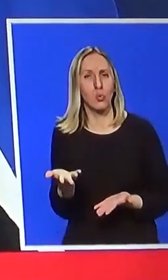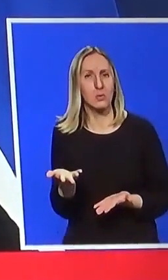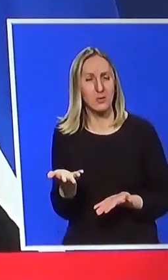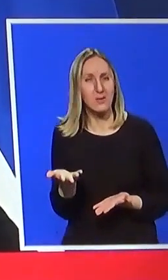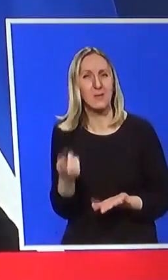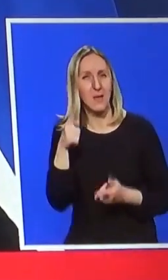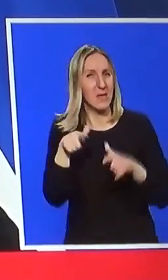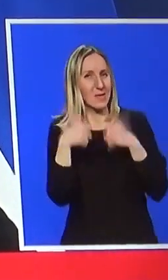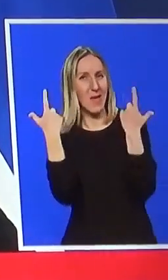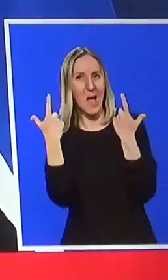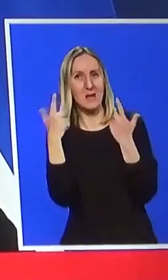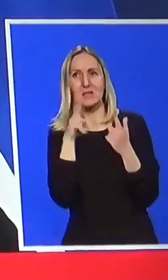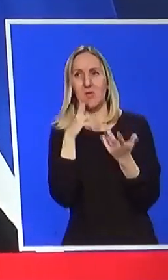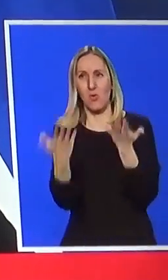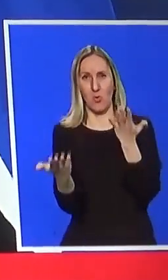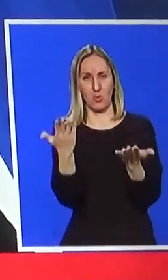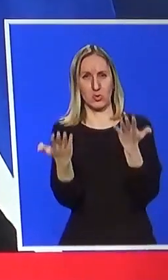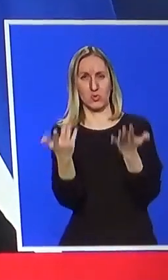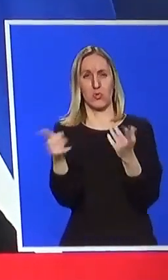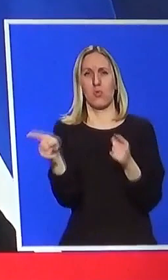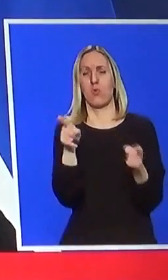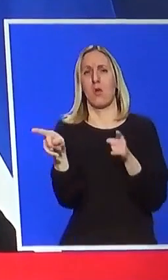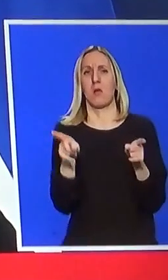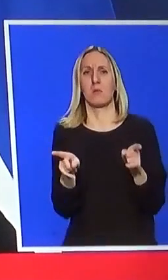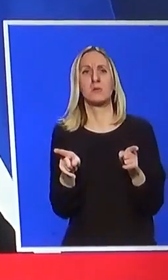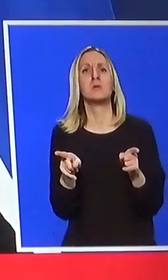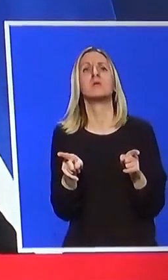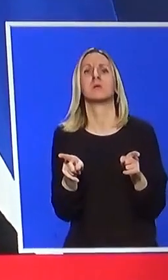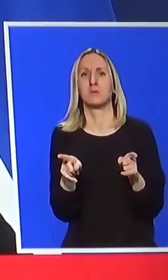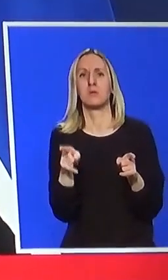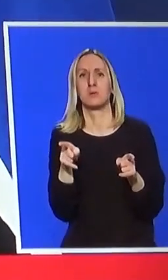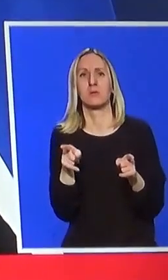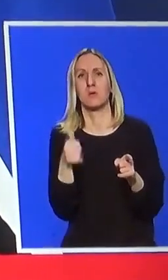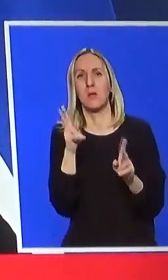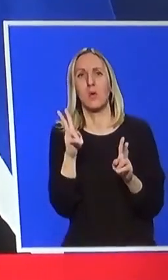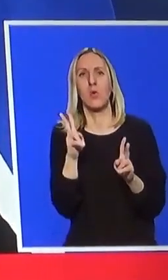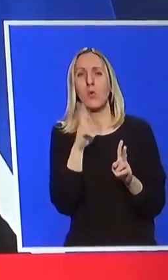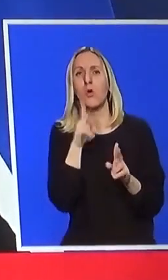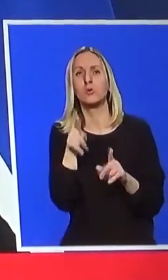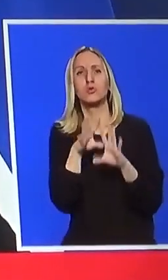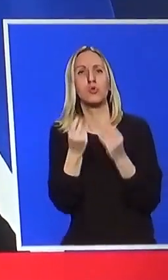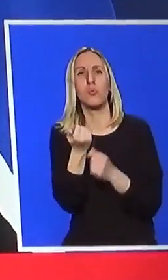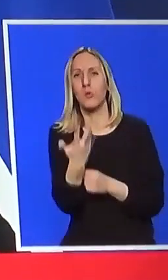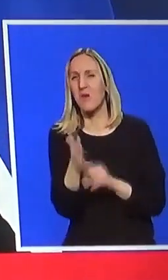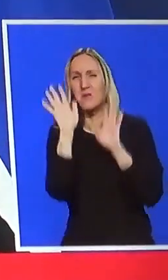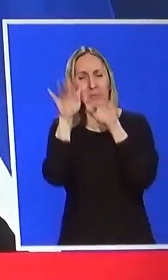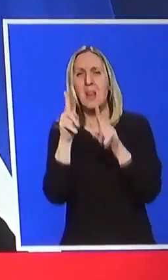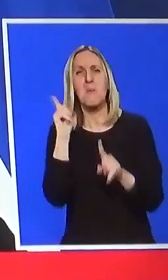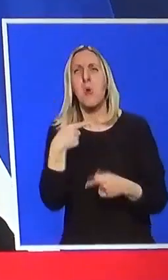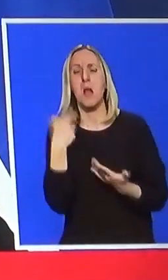u kakvim se aproksimacijama radi i o kakvim apsolutnim brojevima. Međutim, ajde da se ne